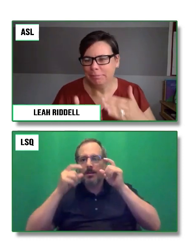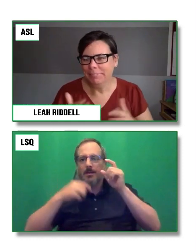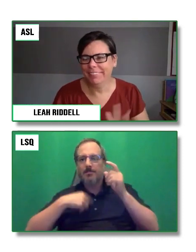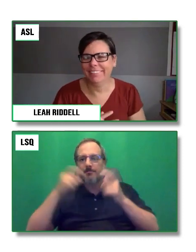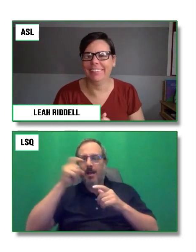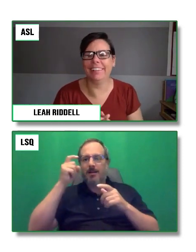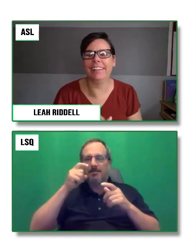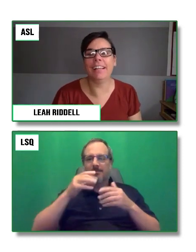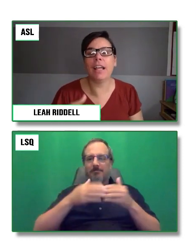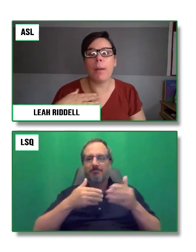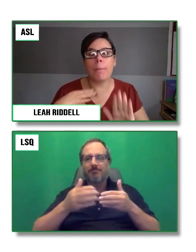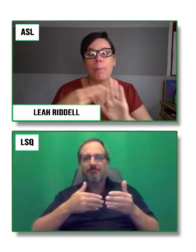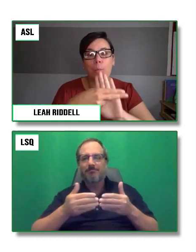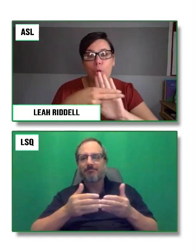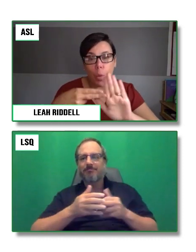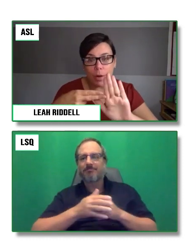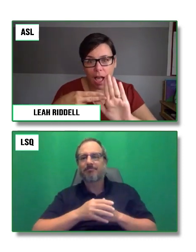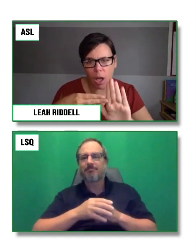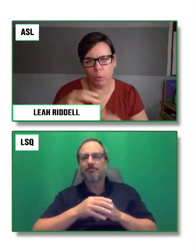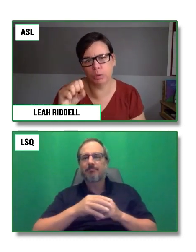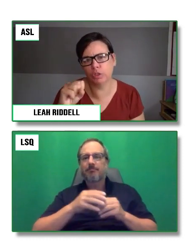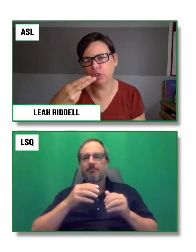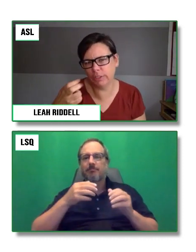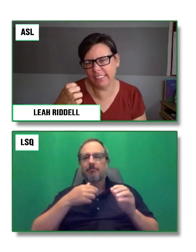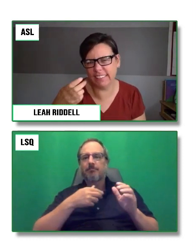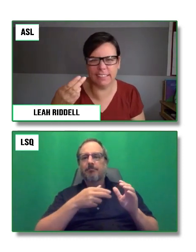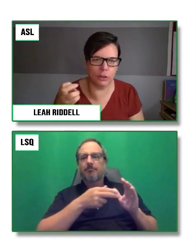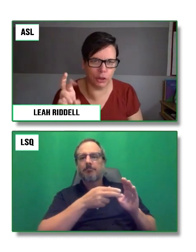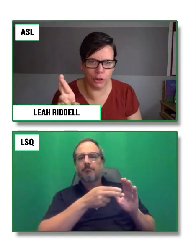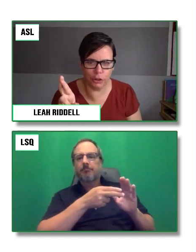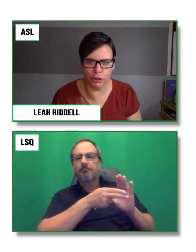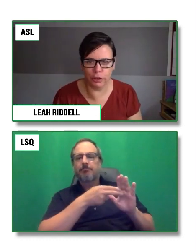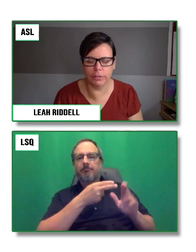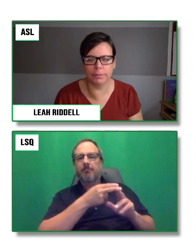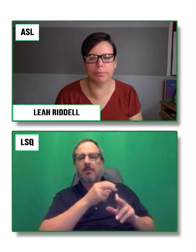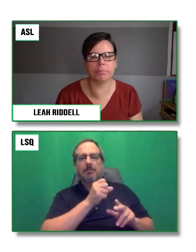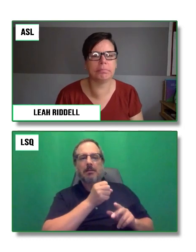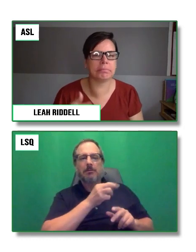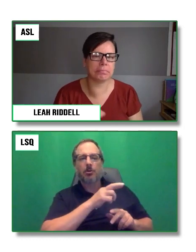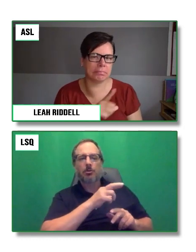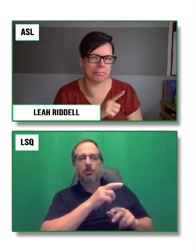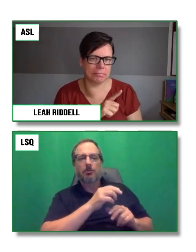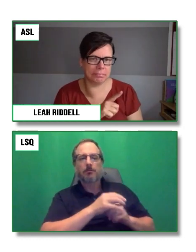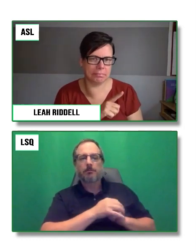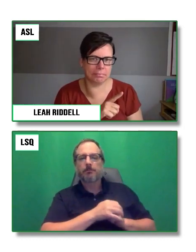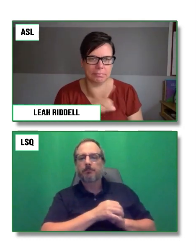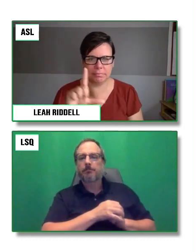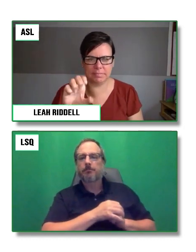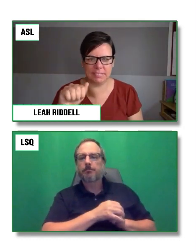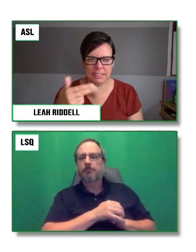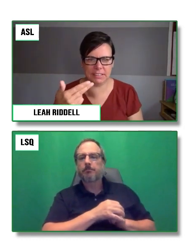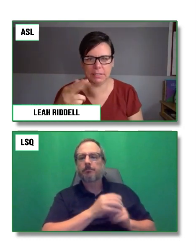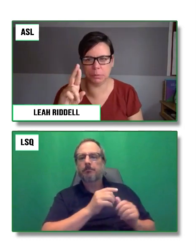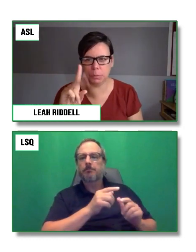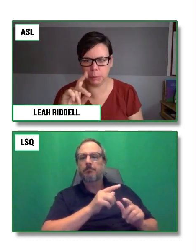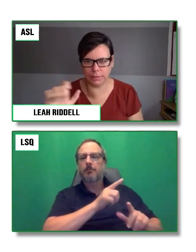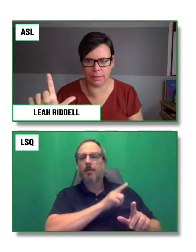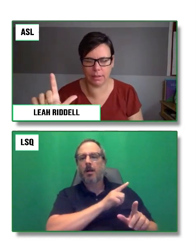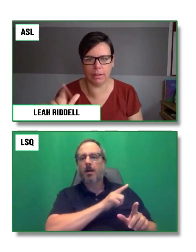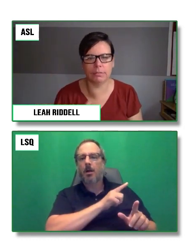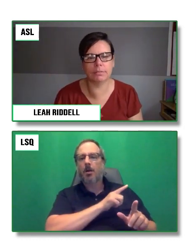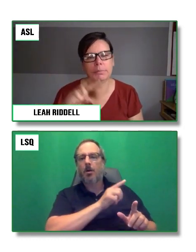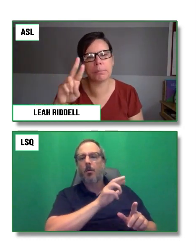chemise en col V orange et je porte une nouvelle lunettes avec des montures noires. J'utilise les